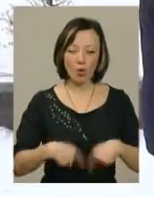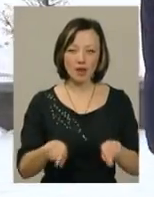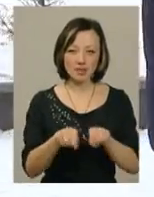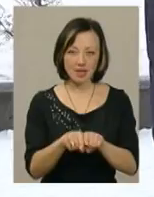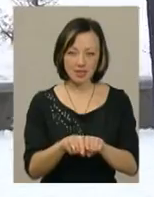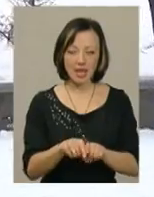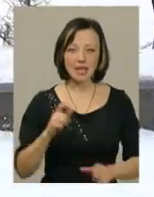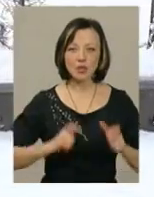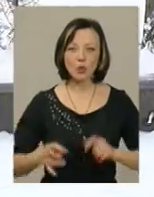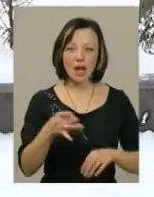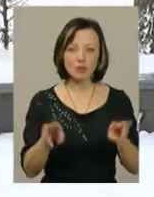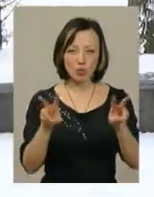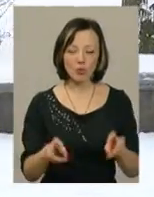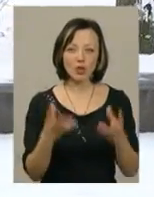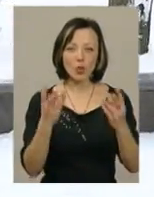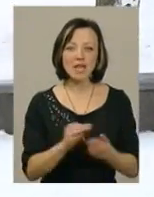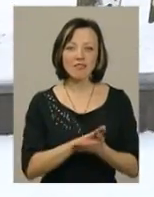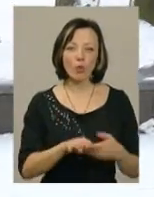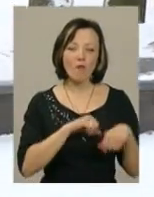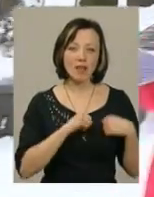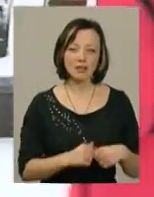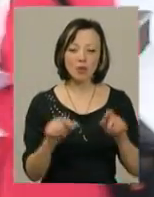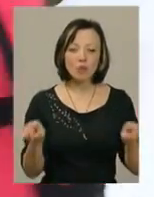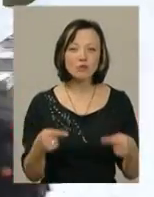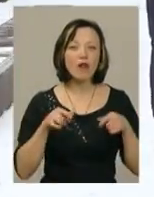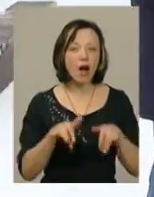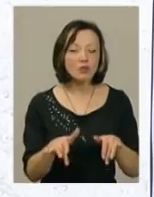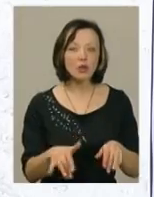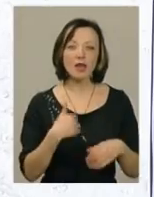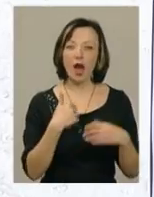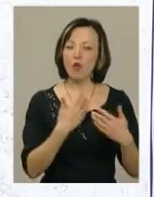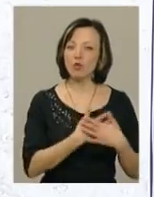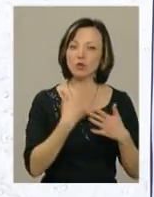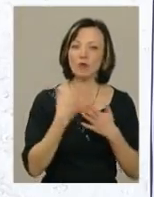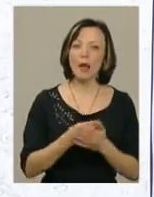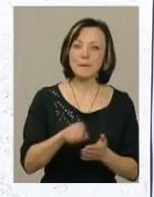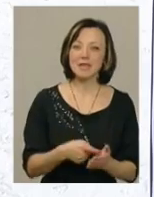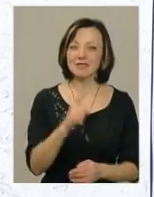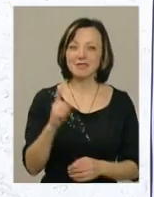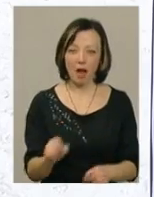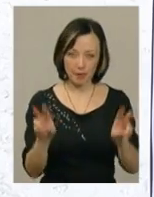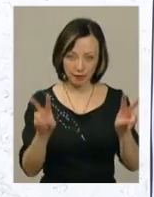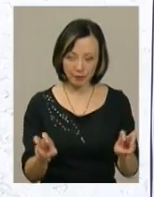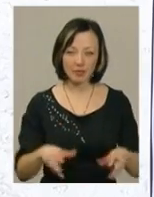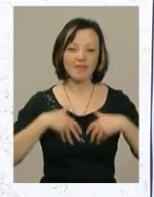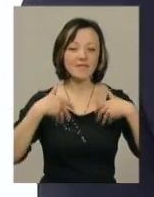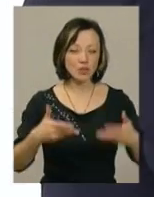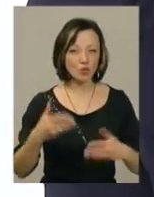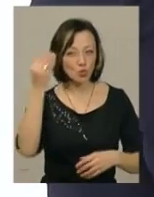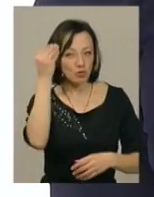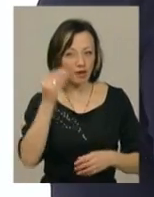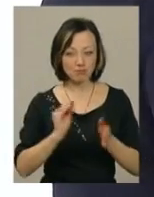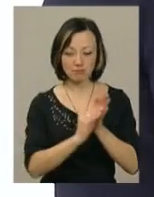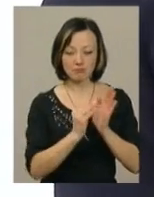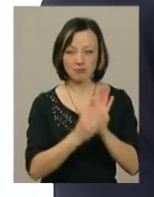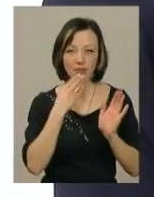організації «Інститут Республіка». До Дня Святого Валентина вони організували акцію «Я люблю своє місто за». Перехожим пропонували висловити свої думки на